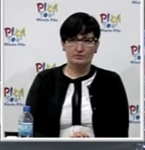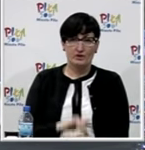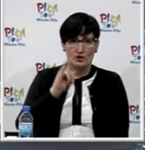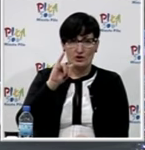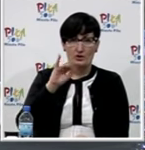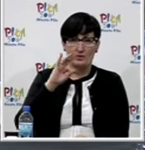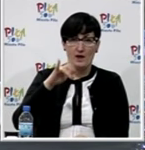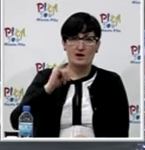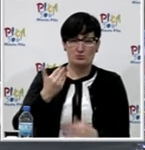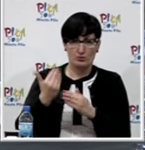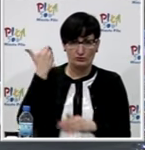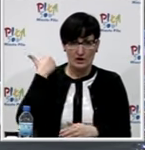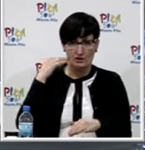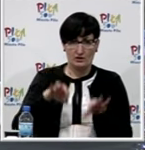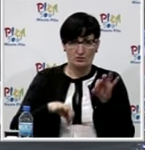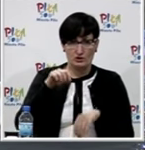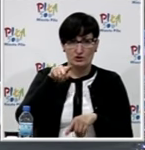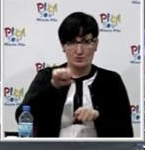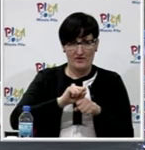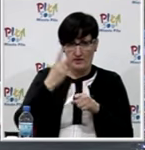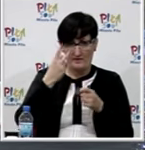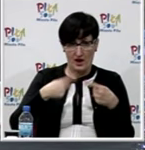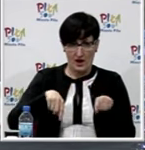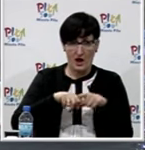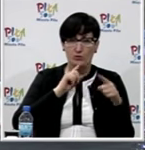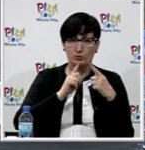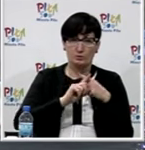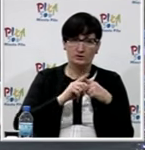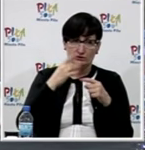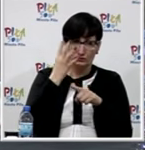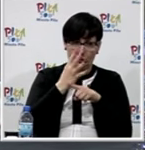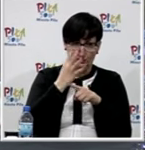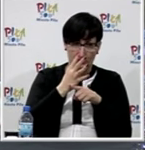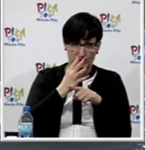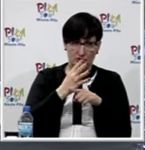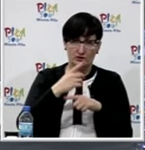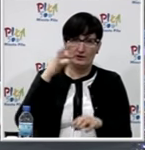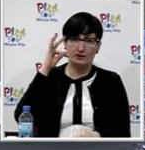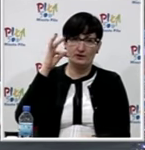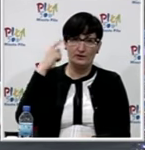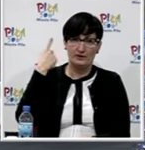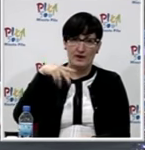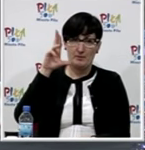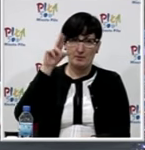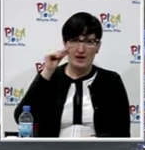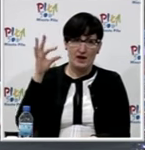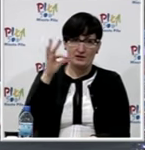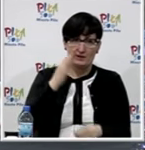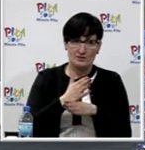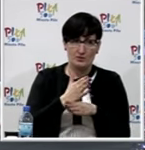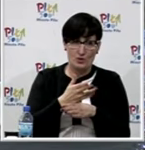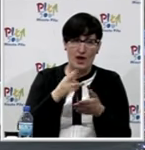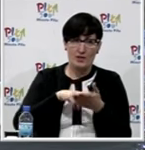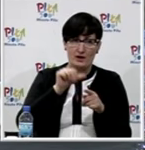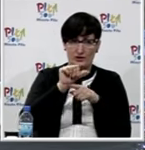poprzednich wyborach są to dwa obwody, numer 40 w DPS Piła na 11